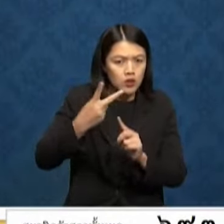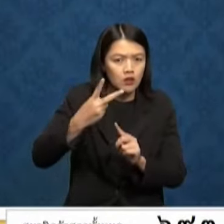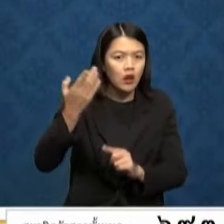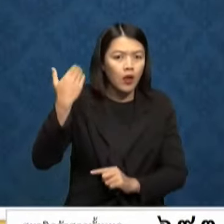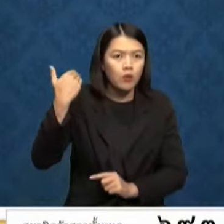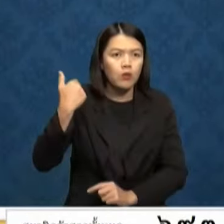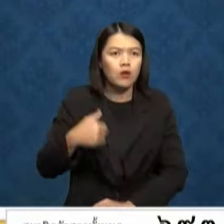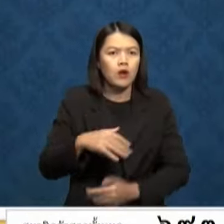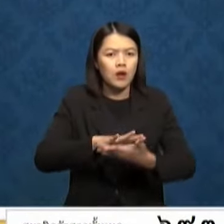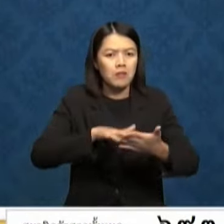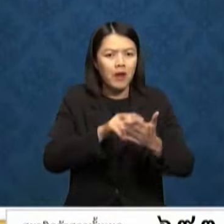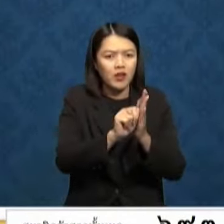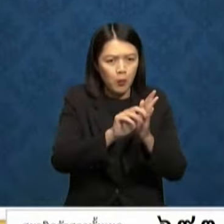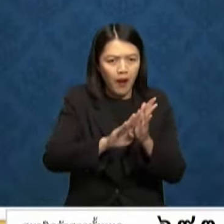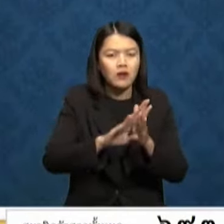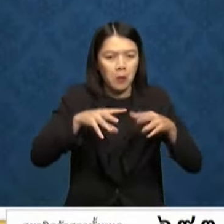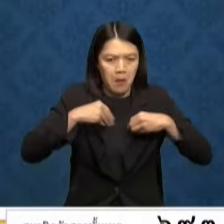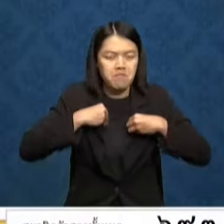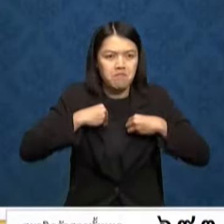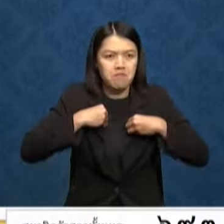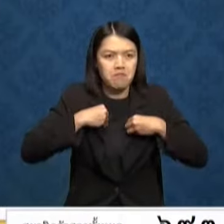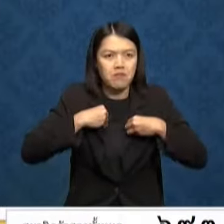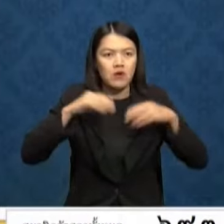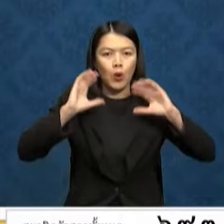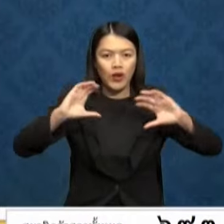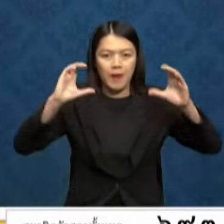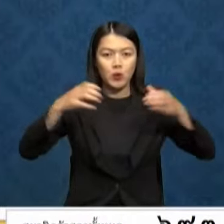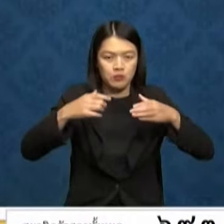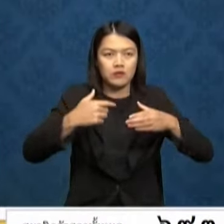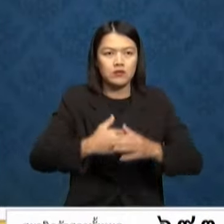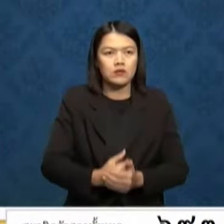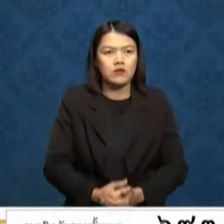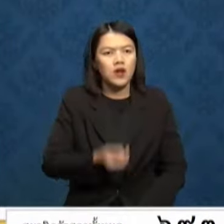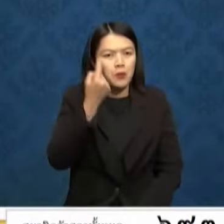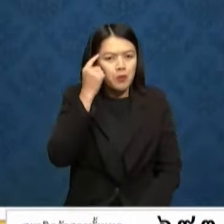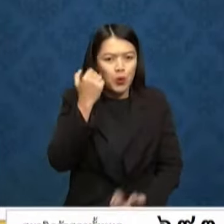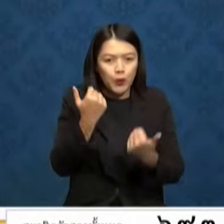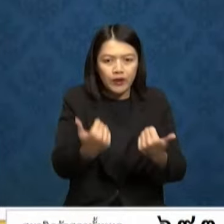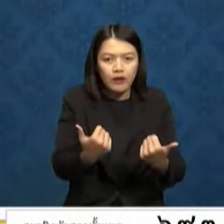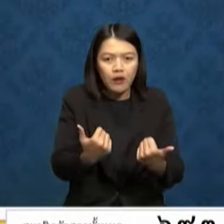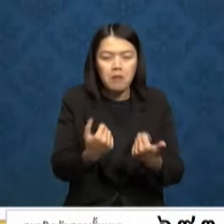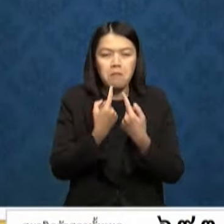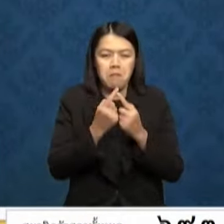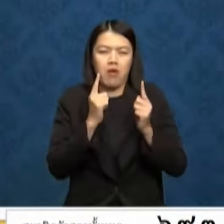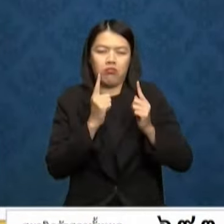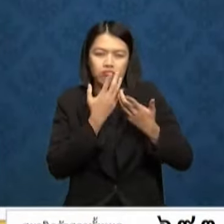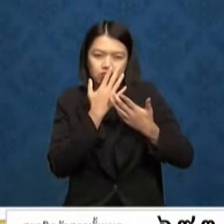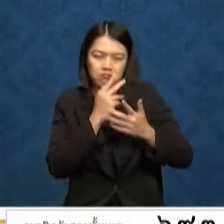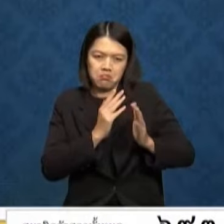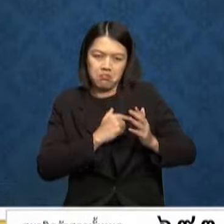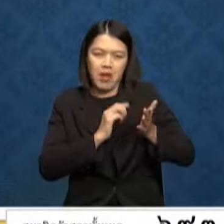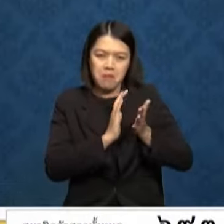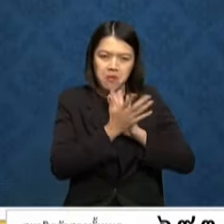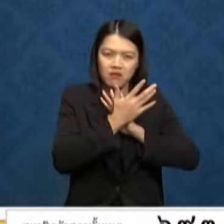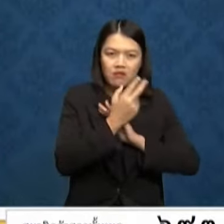เนี่ยนโยบายฉบับนี้คงเห็นด้วยครับนโยบายของรัฐบาลชุดนี้แต่ไม่รู้เป็นอะไรวันนี้เนี่ยเหมือนกับเปลี่ยนใจนะครับดังนั้น